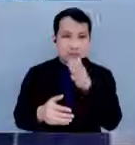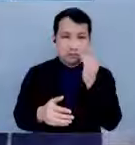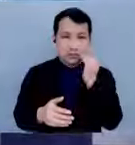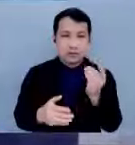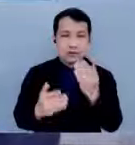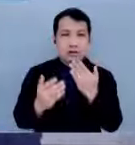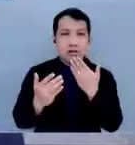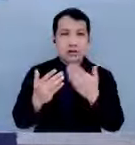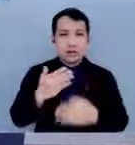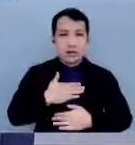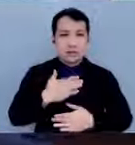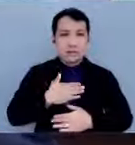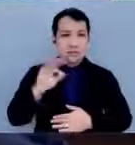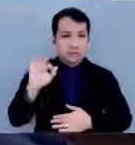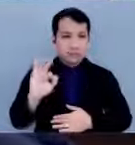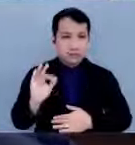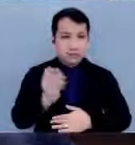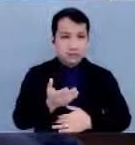International Women's Day!